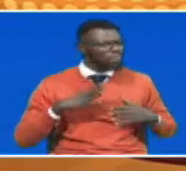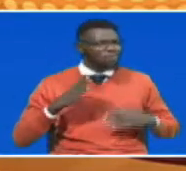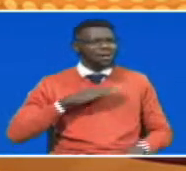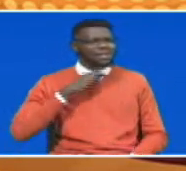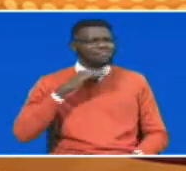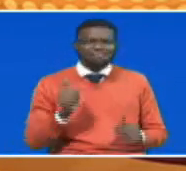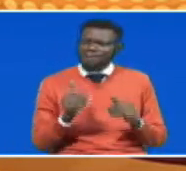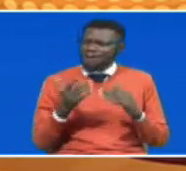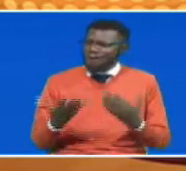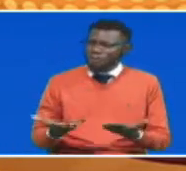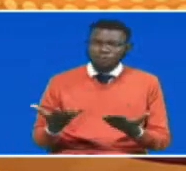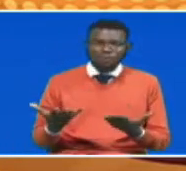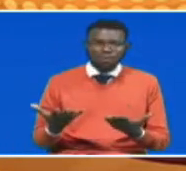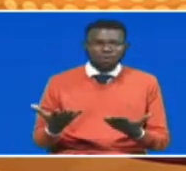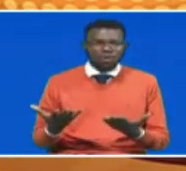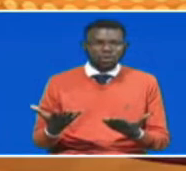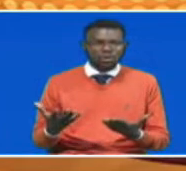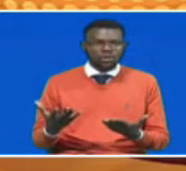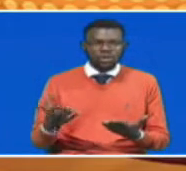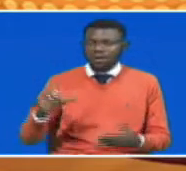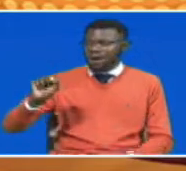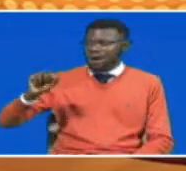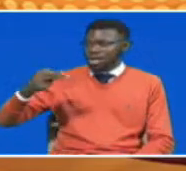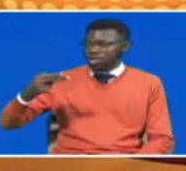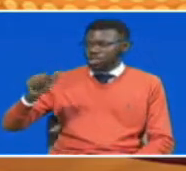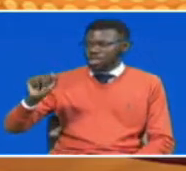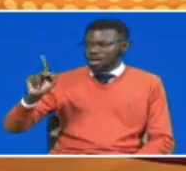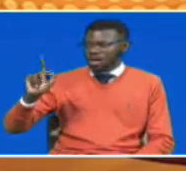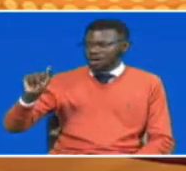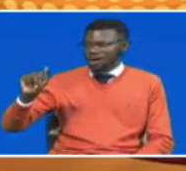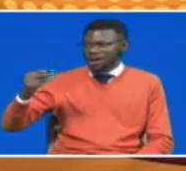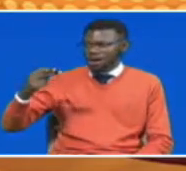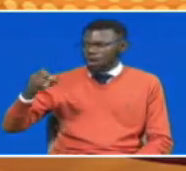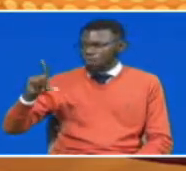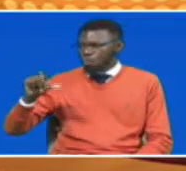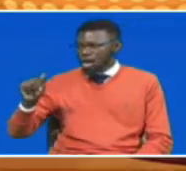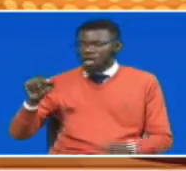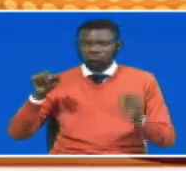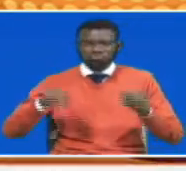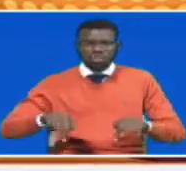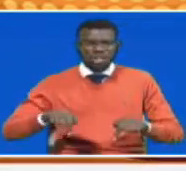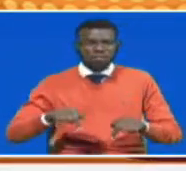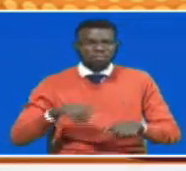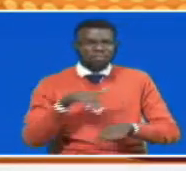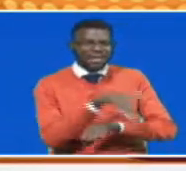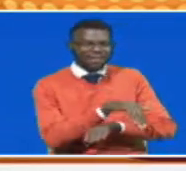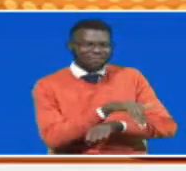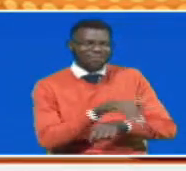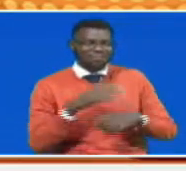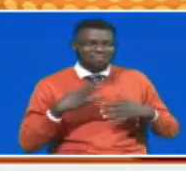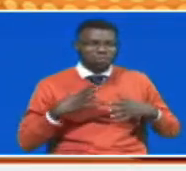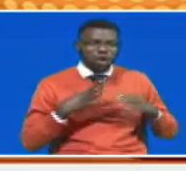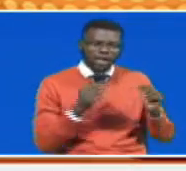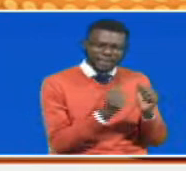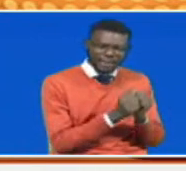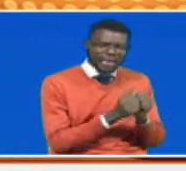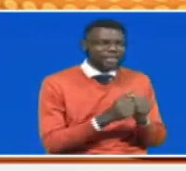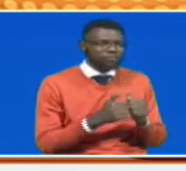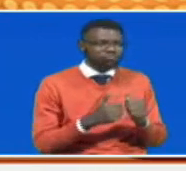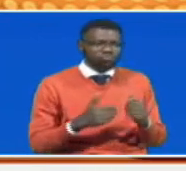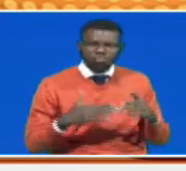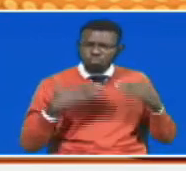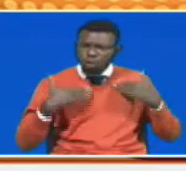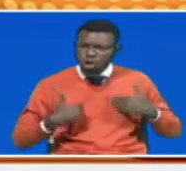vifo vya wale waliofariki kule Shakahola tayari imeanza hii leo mchana, na kufikia jioni ya leo watu 10 tayari walikuwa